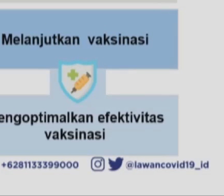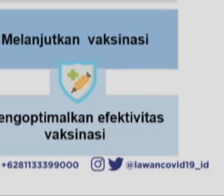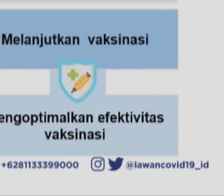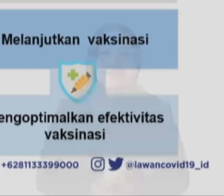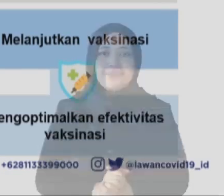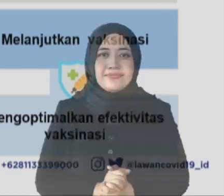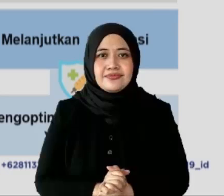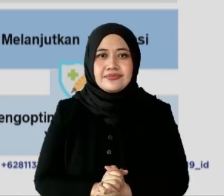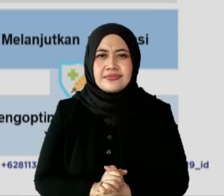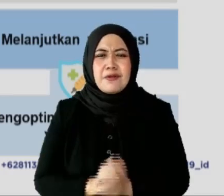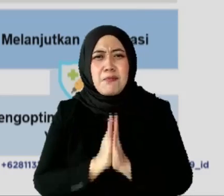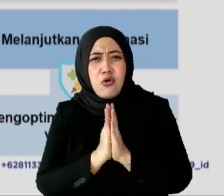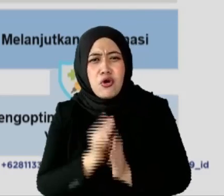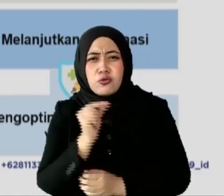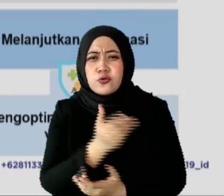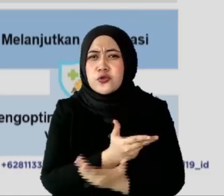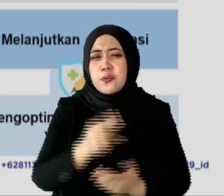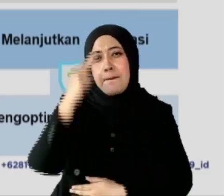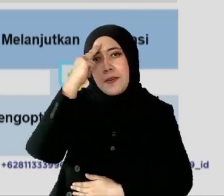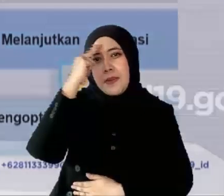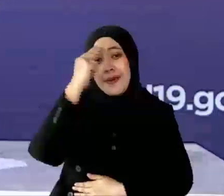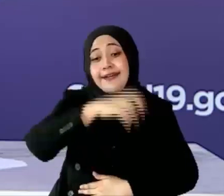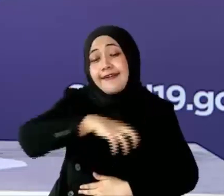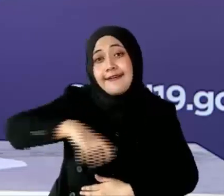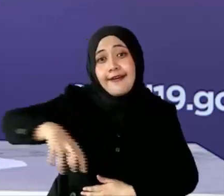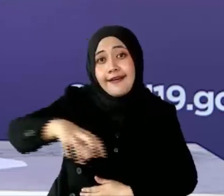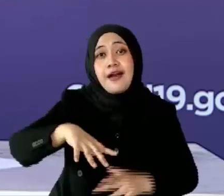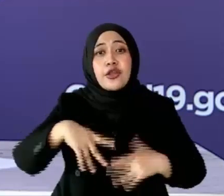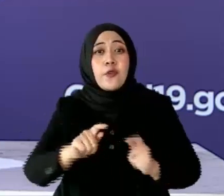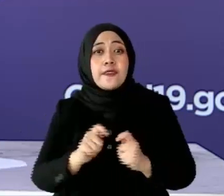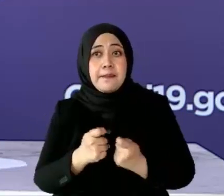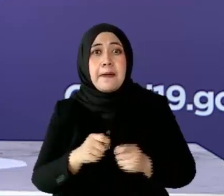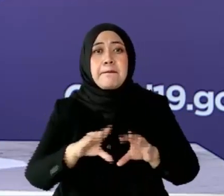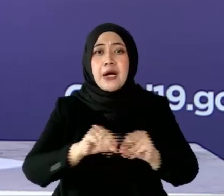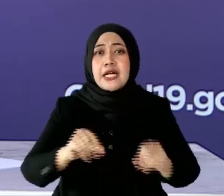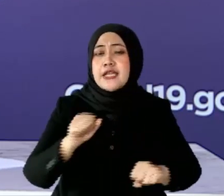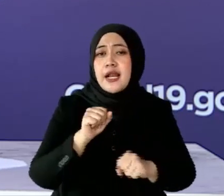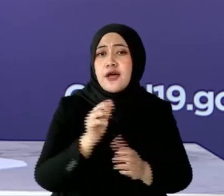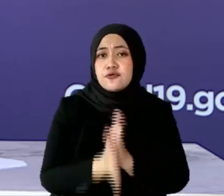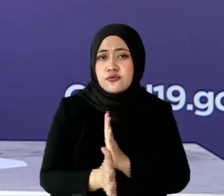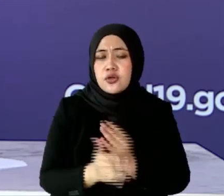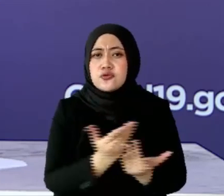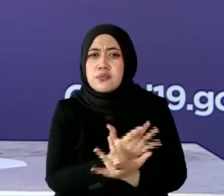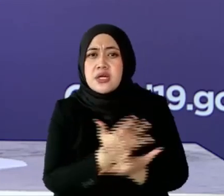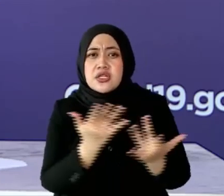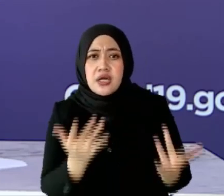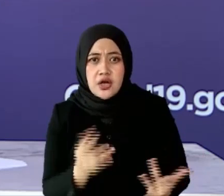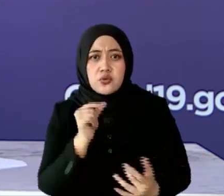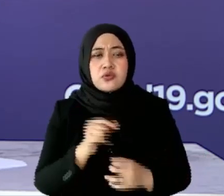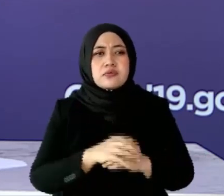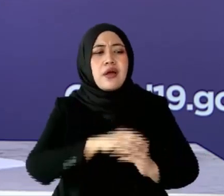positif. Mohon kepada seluruh pemimpin daerah, petugas di lapangan, dan seluruh masyarakat untuk